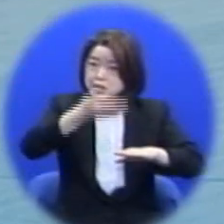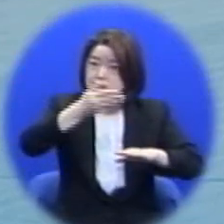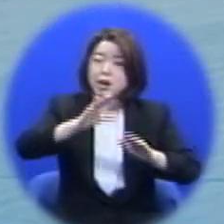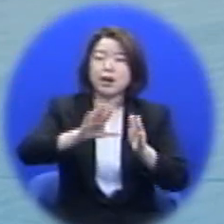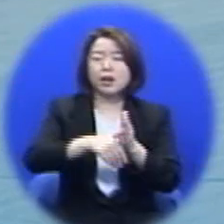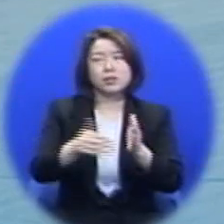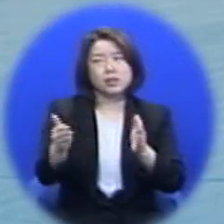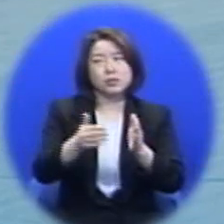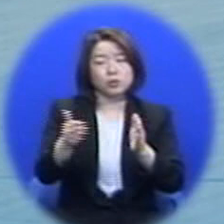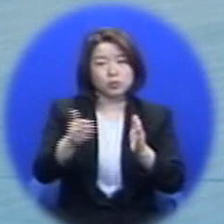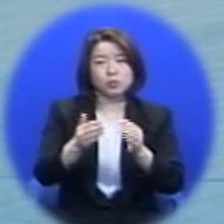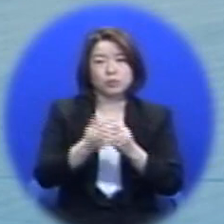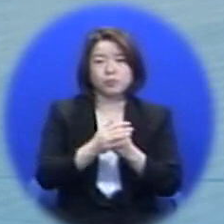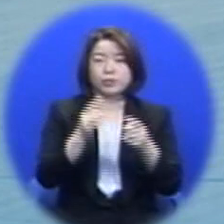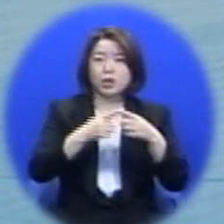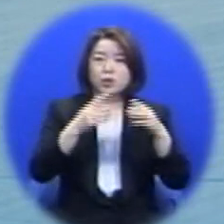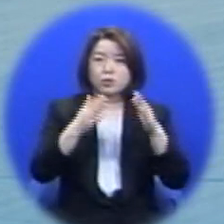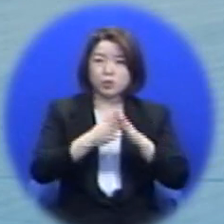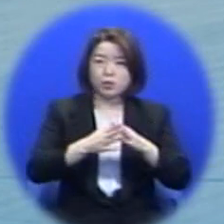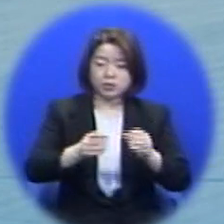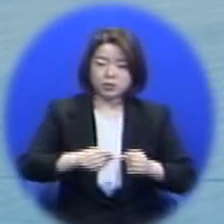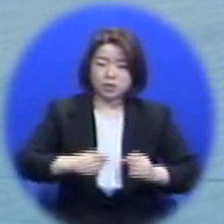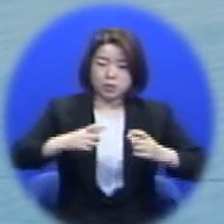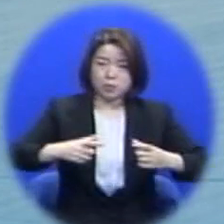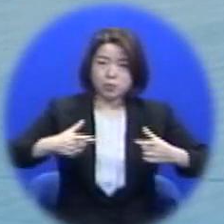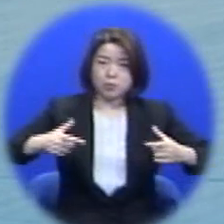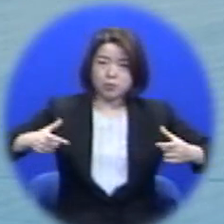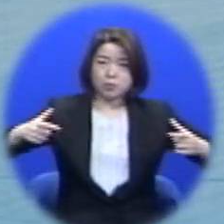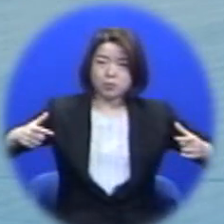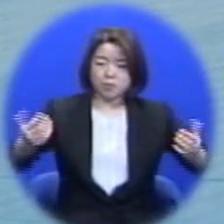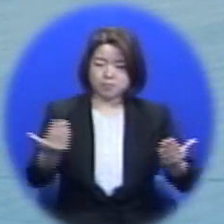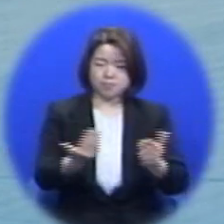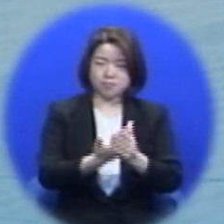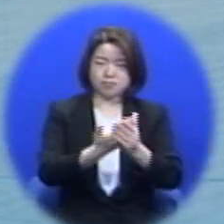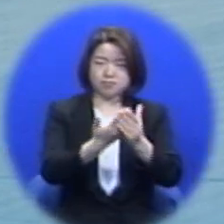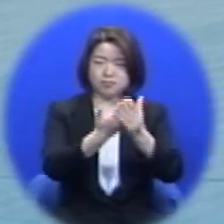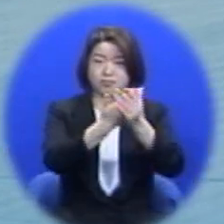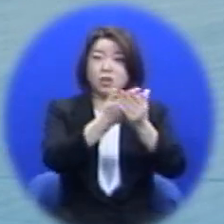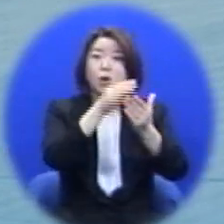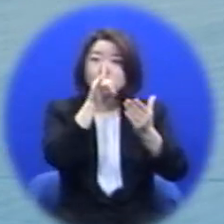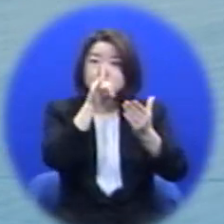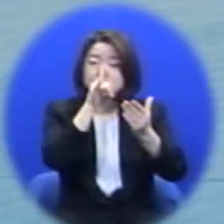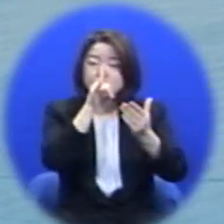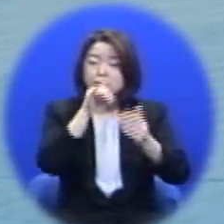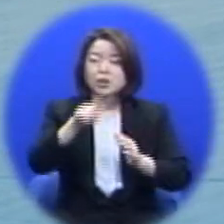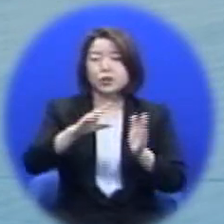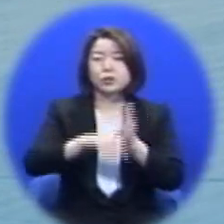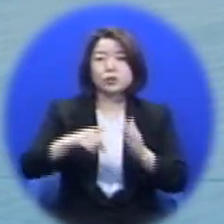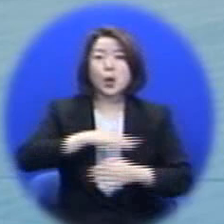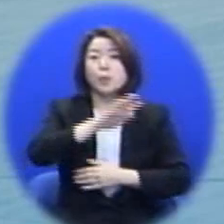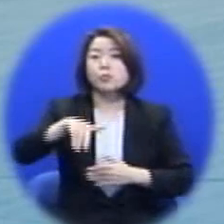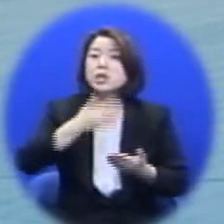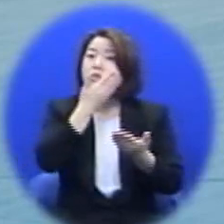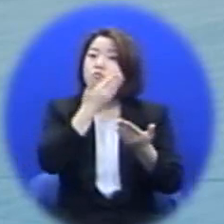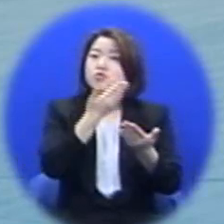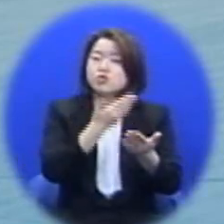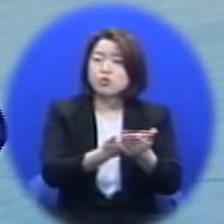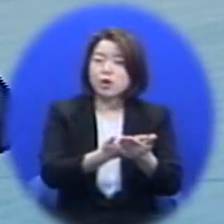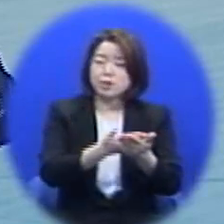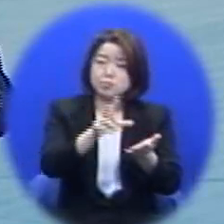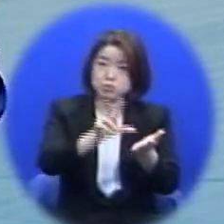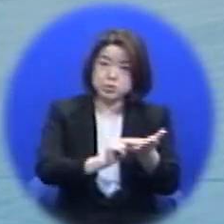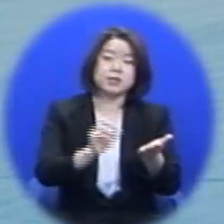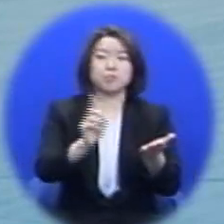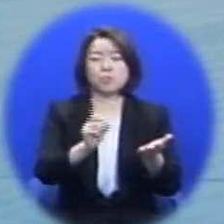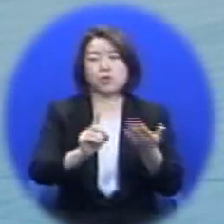그때쯤입니다. 교회는 계속 날로 성장하고 있었어요. 그때 당시에 우리의 가장 중요한 현안은